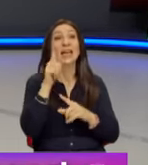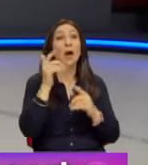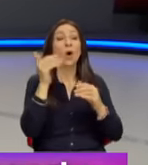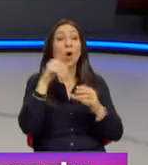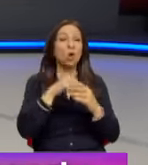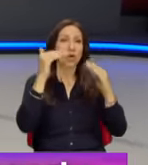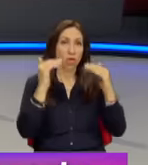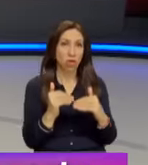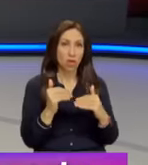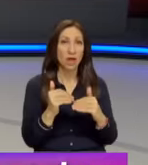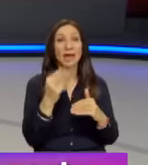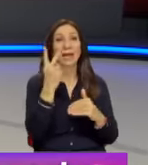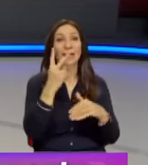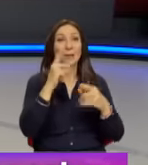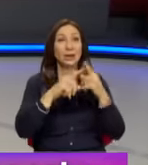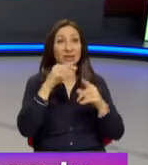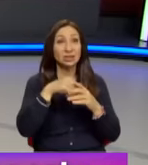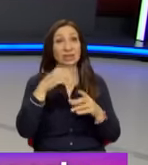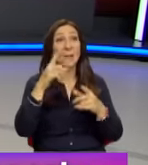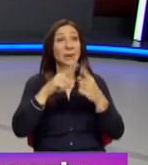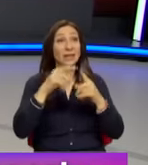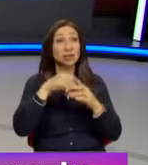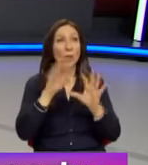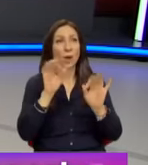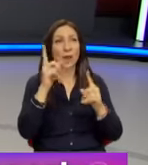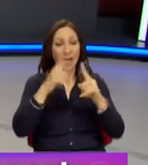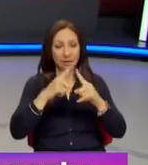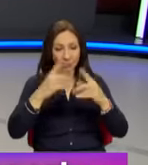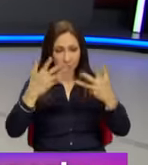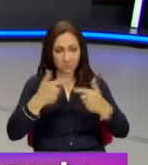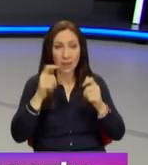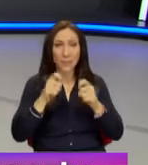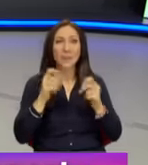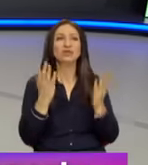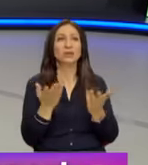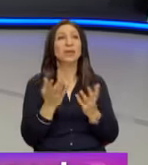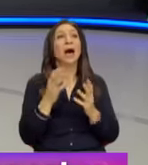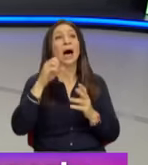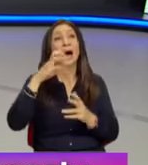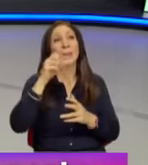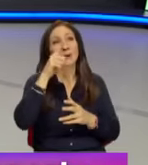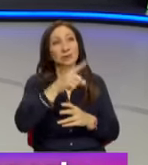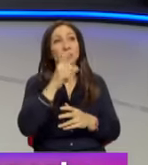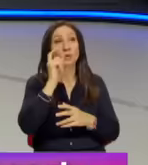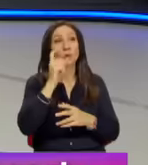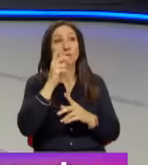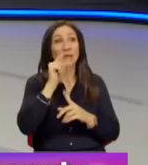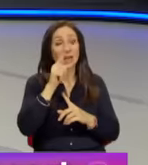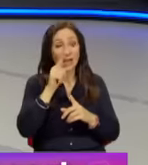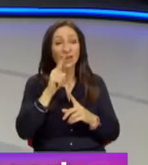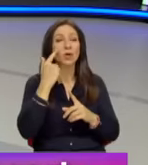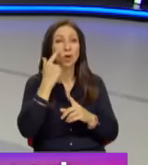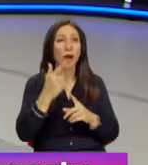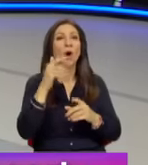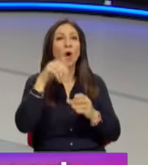oyları azaldı? İki parti için, diğer partiler için de böyle bir hesaplama yapabileceğiz. AK Parti 9 ilde oylarını